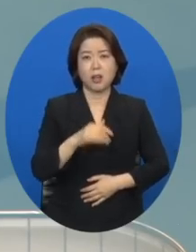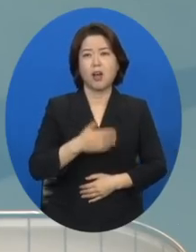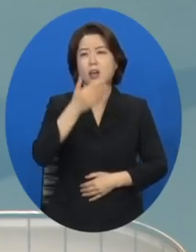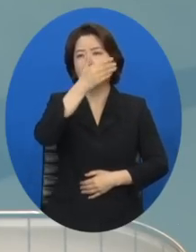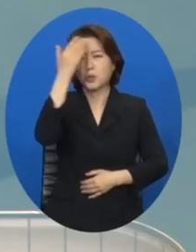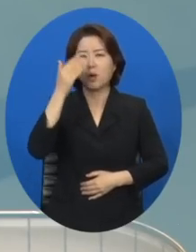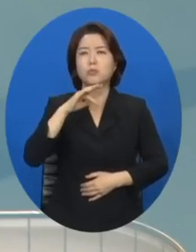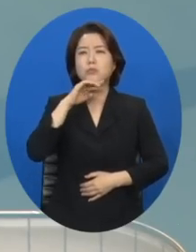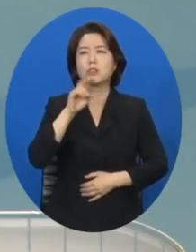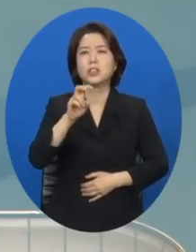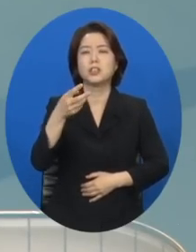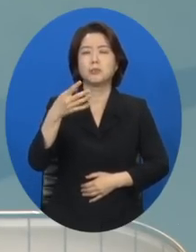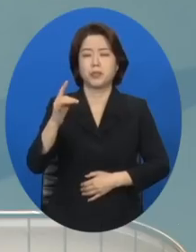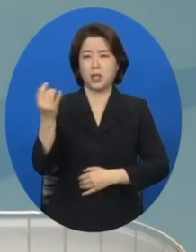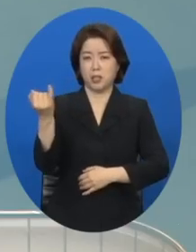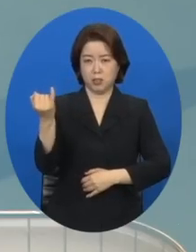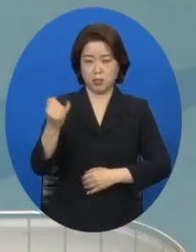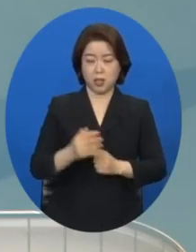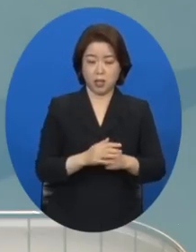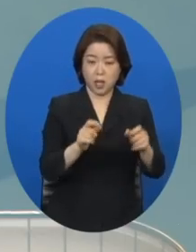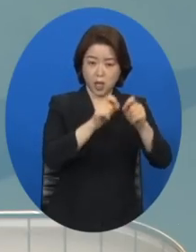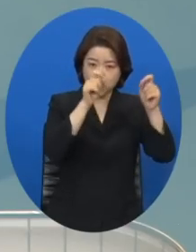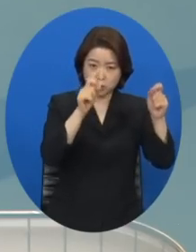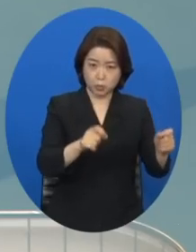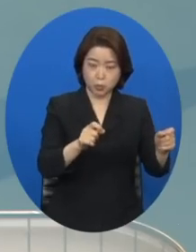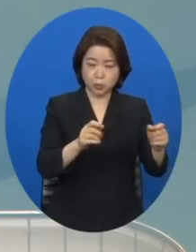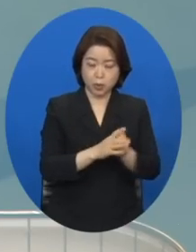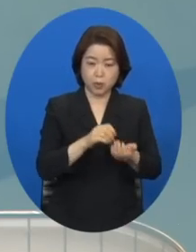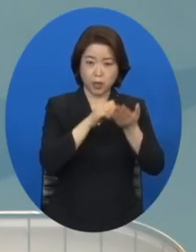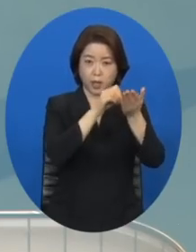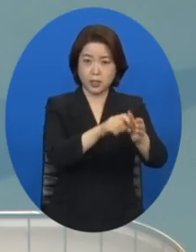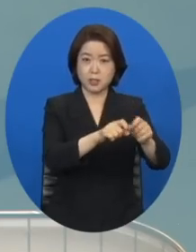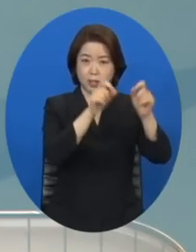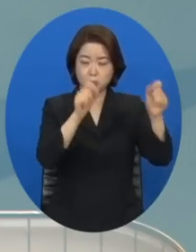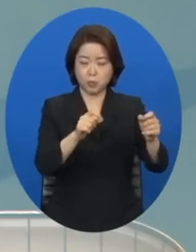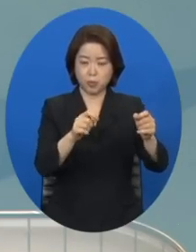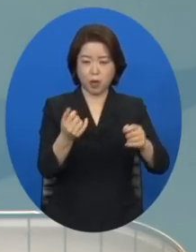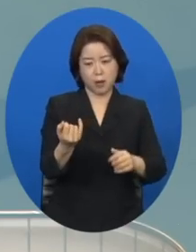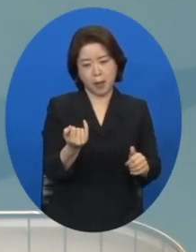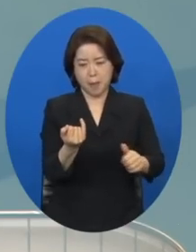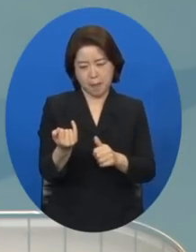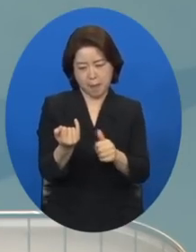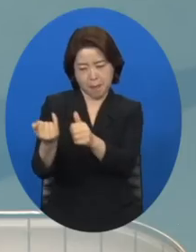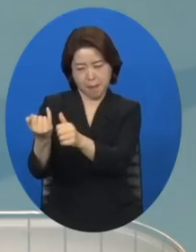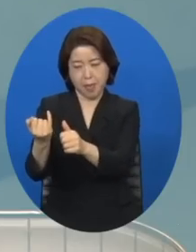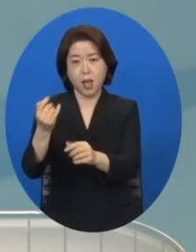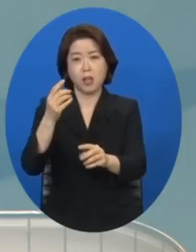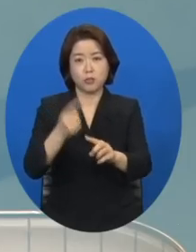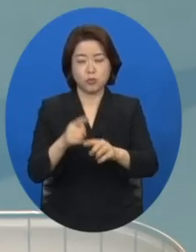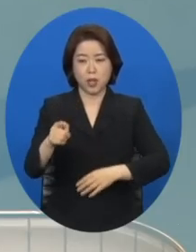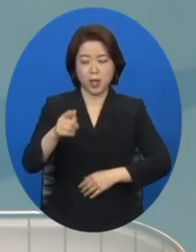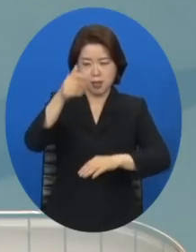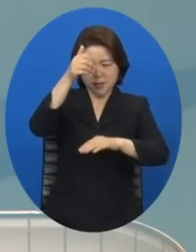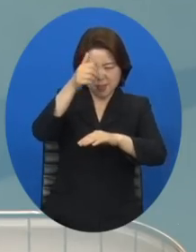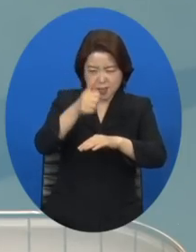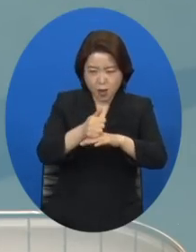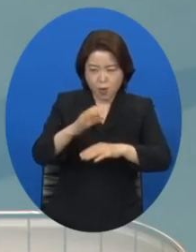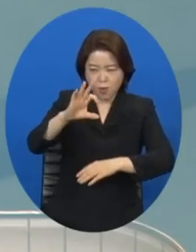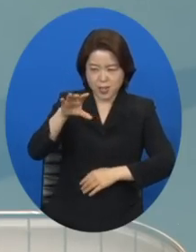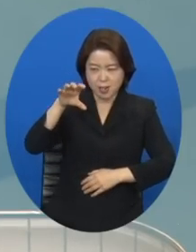사례를 당했습니다 동료 입사 동료가 스토킹을 계속 하다가 결국에는 그 화장실까지